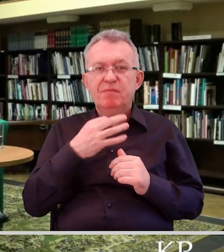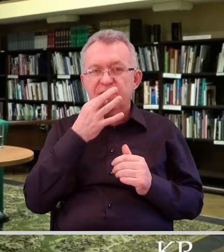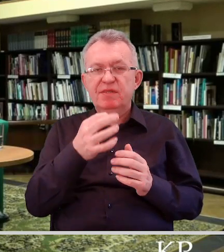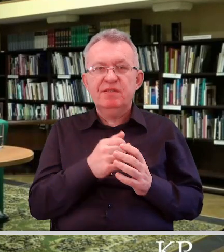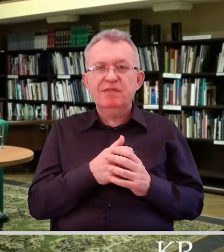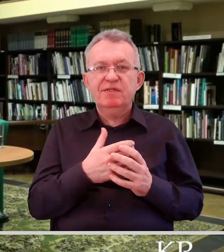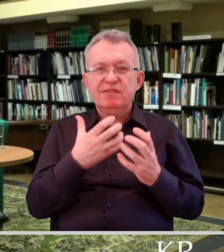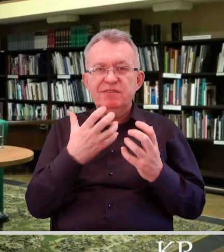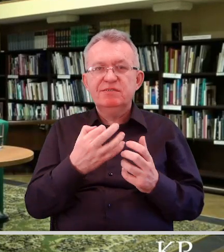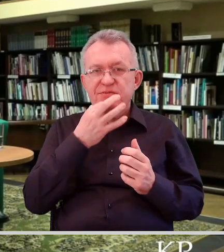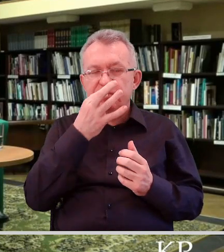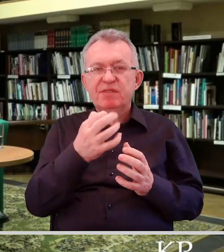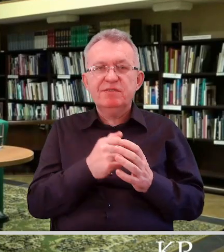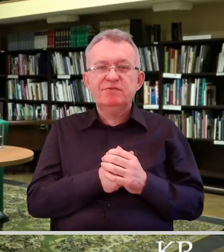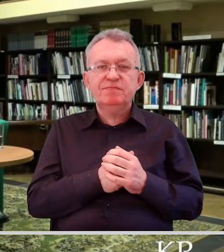Chciałam zapytać z